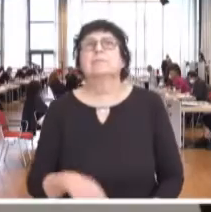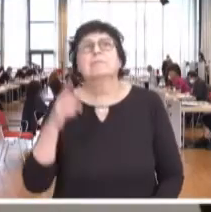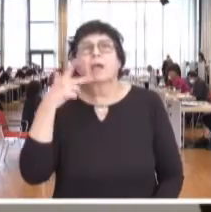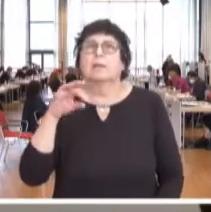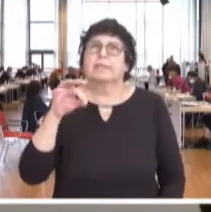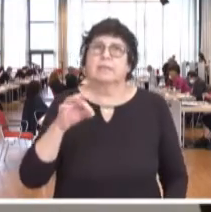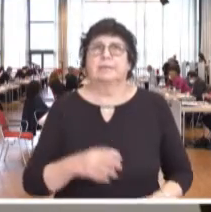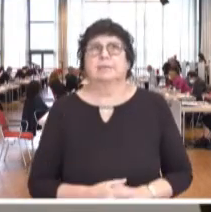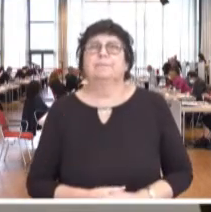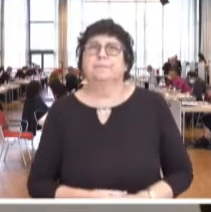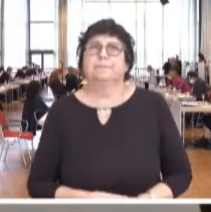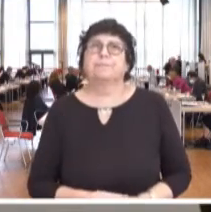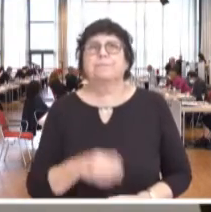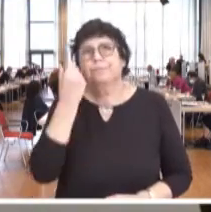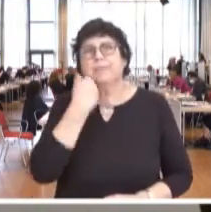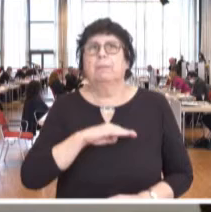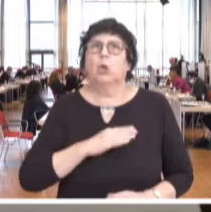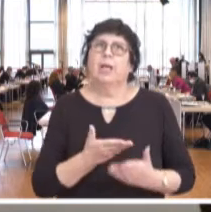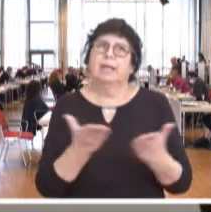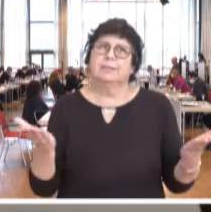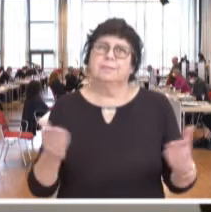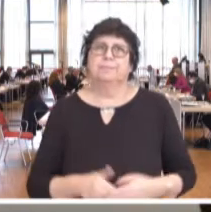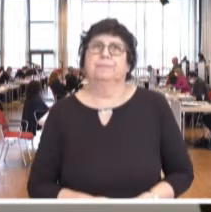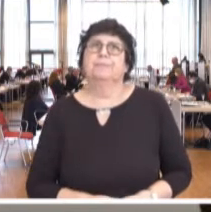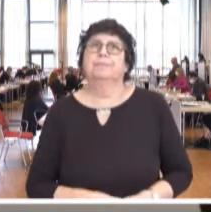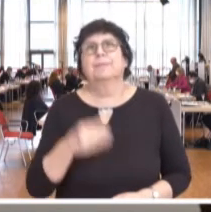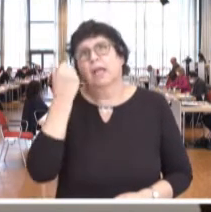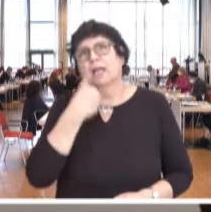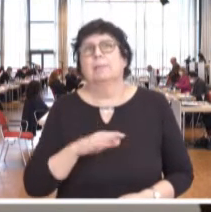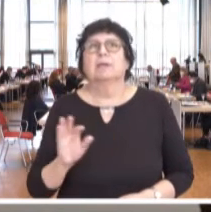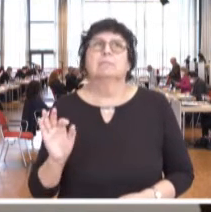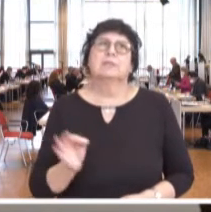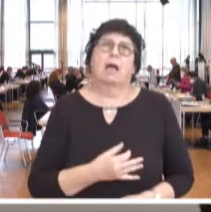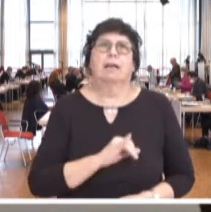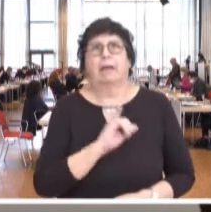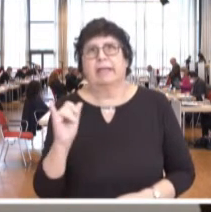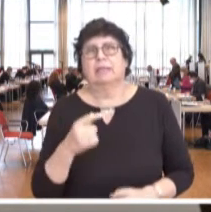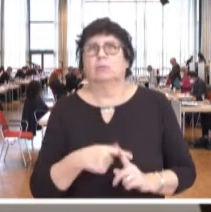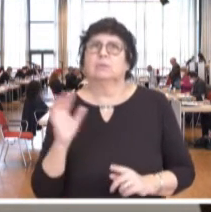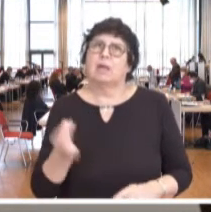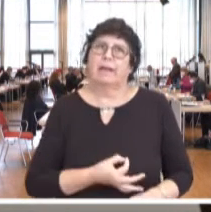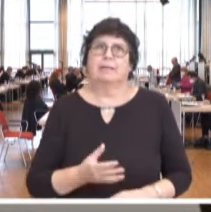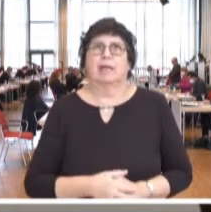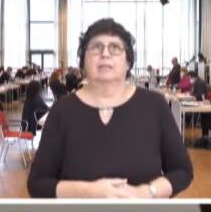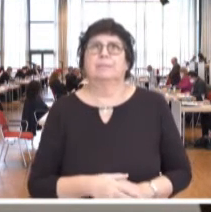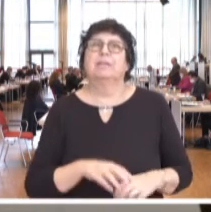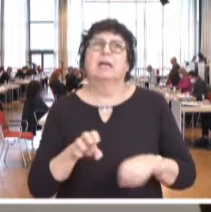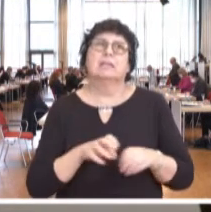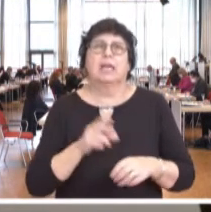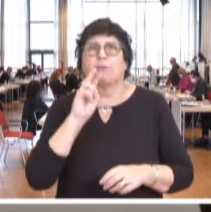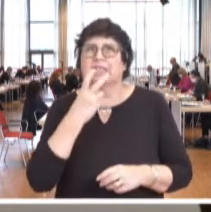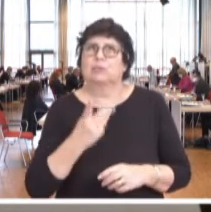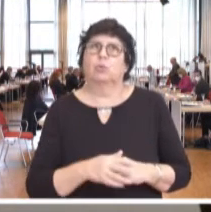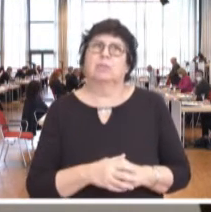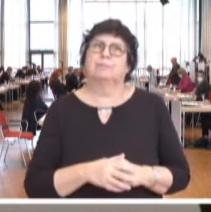Herr Präsident, liebe Kolleginnen und Kollegen, liebe Saarländerinnen und Saarländer, Tierversuche,